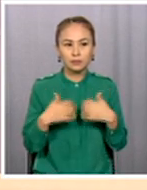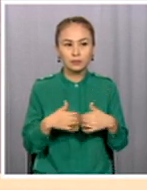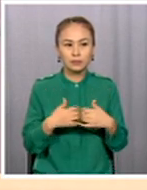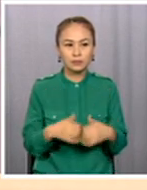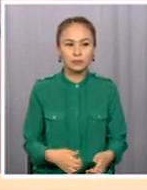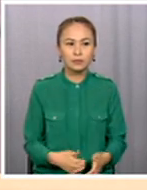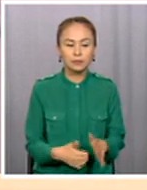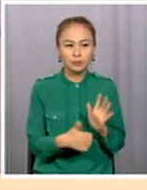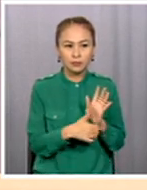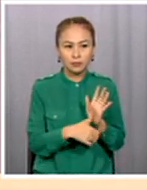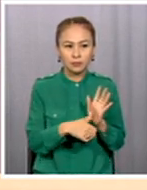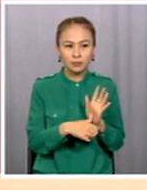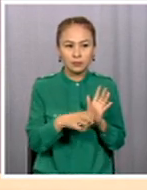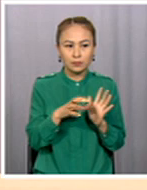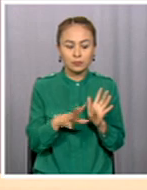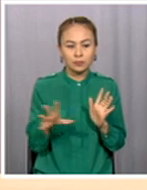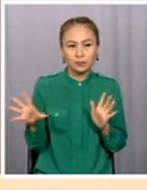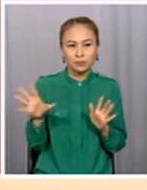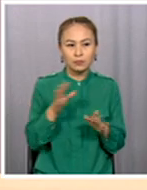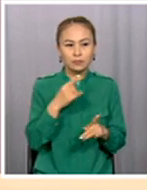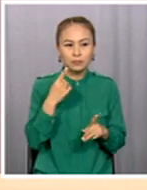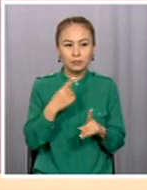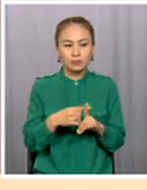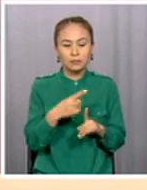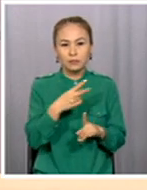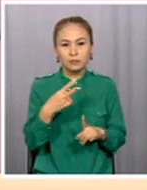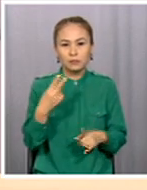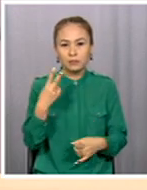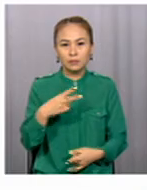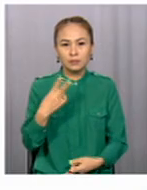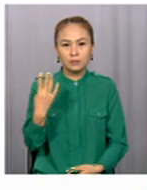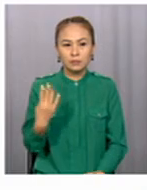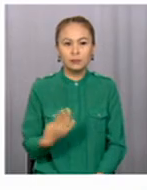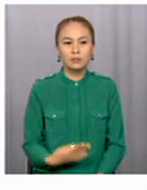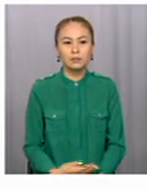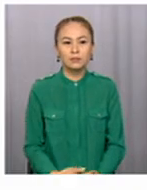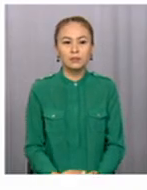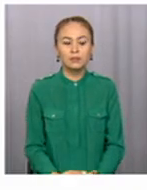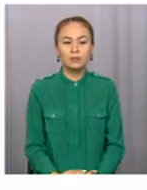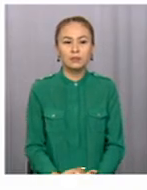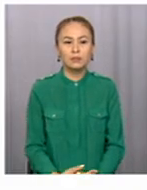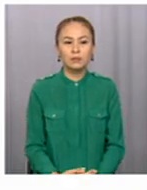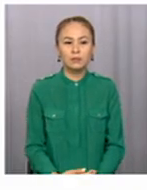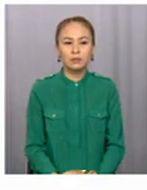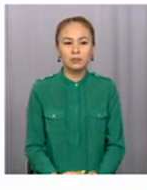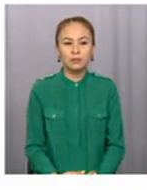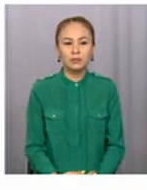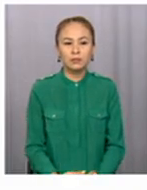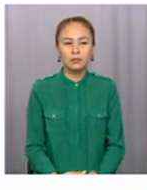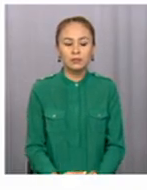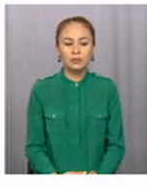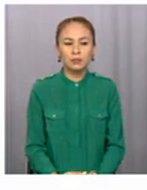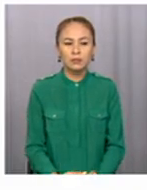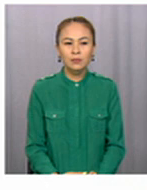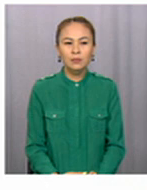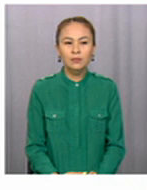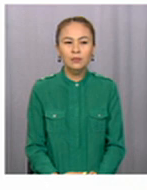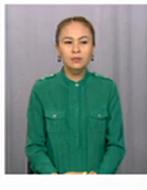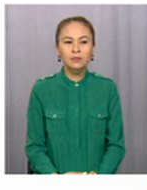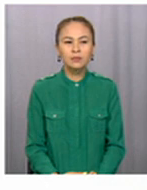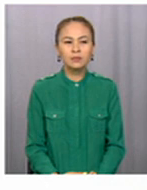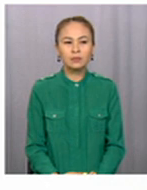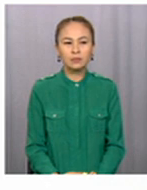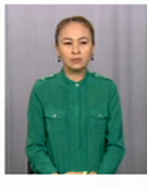Яғни, барлық қабырғаларының ұзындықтарын қосамыз. П тең 6 сантиметр қосу 6 сантиметр қосу